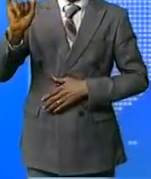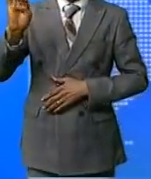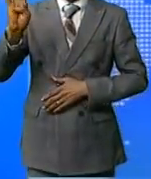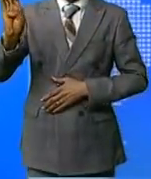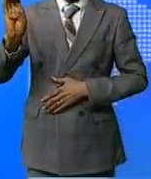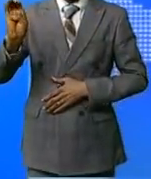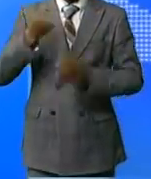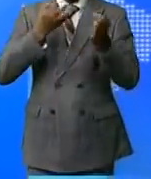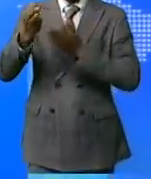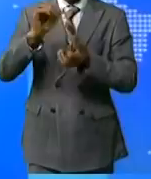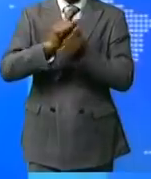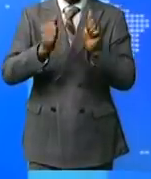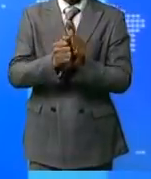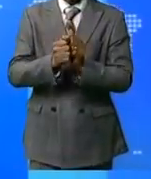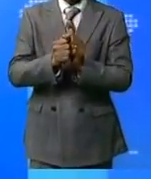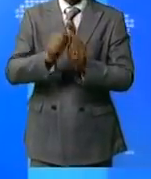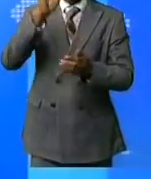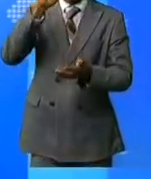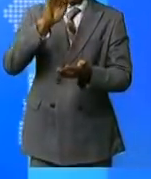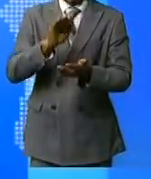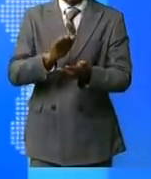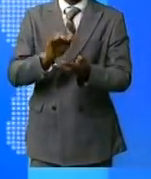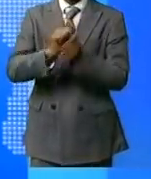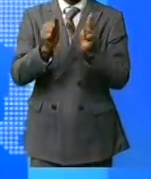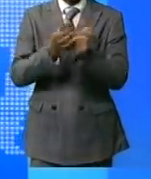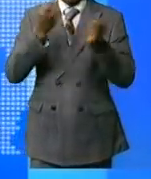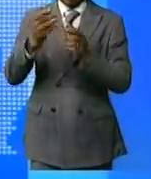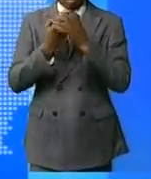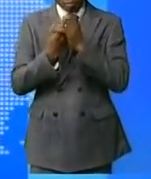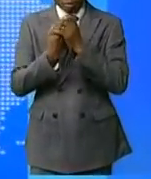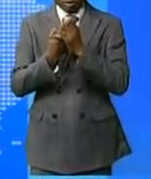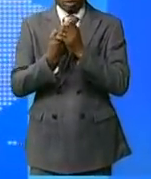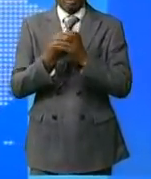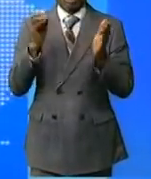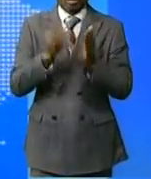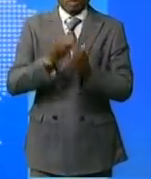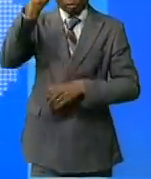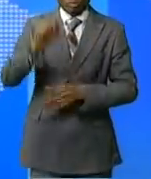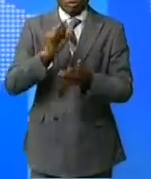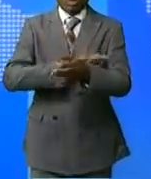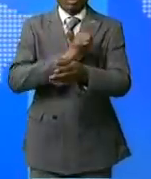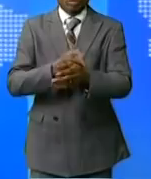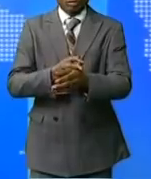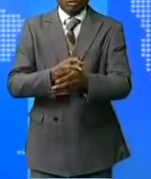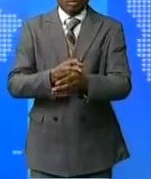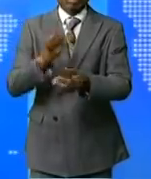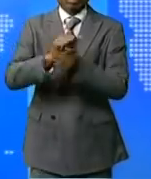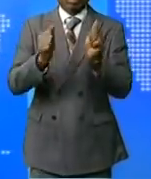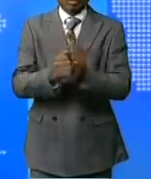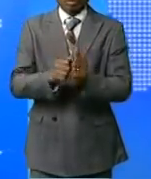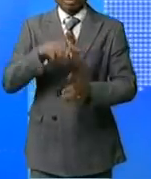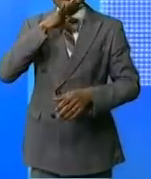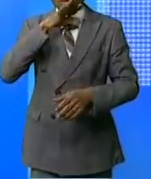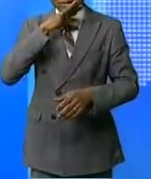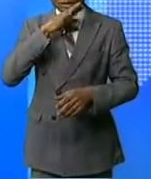décèle le cours de cette courbe descendante, les précisions dans quelques instants. Et puis, au sud Kivu, un plus-value dans les déchets